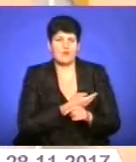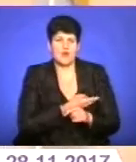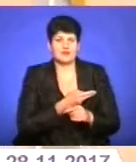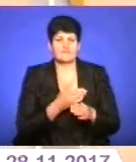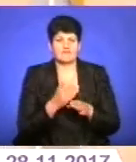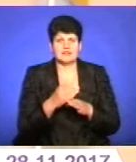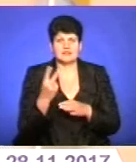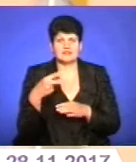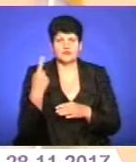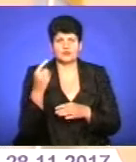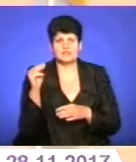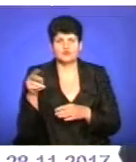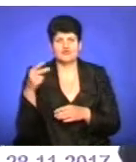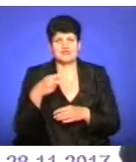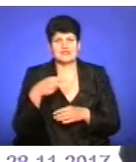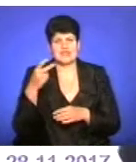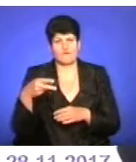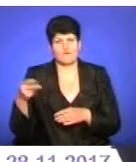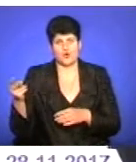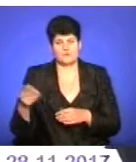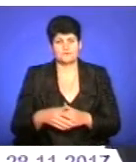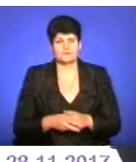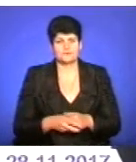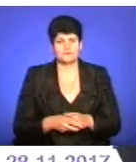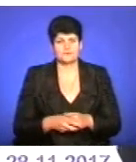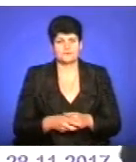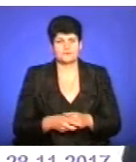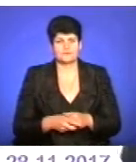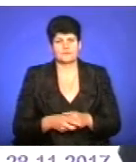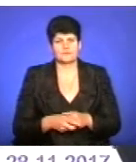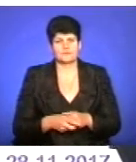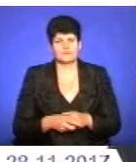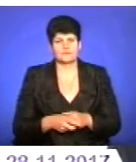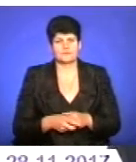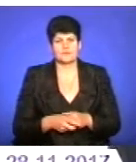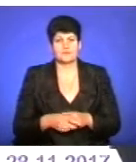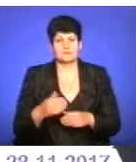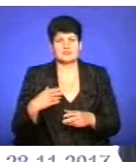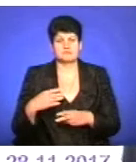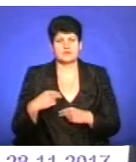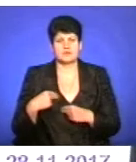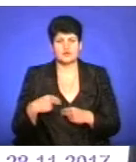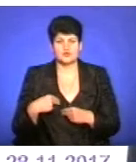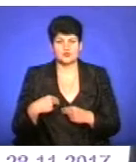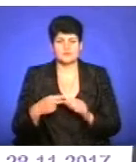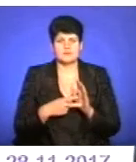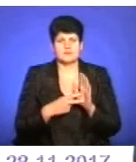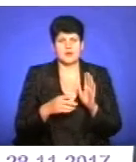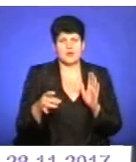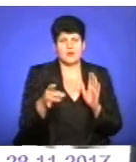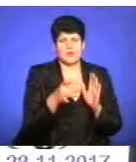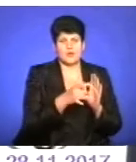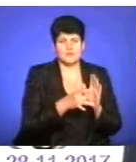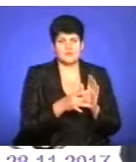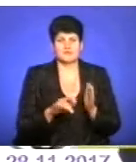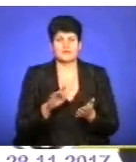виділила 21 тисячу євро. Ми співпрацюємо з 7 областями і з містами. Ми співпрацюємо активно з 7 регіонами,